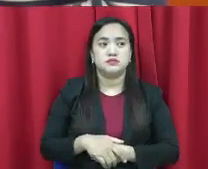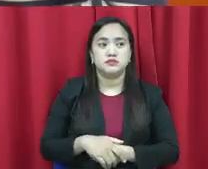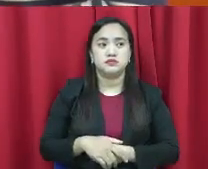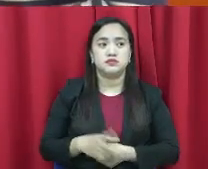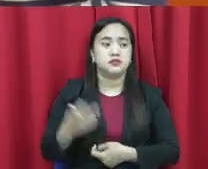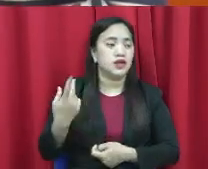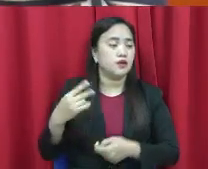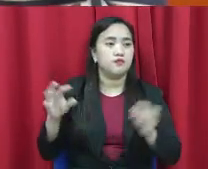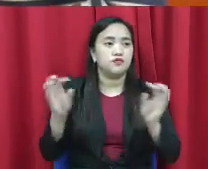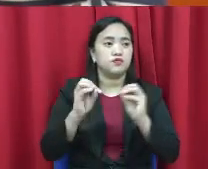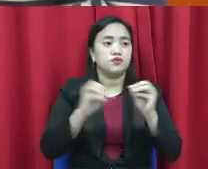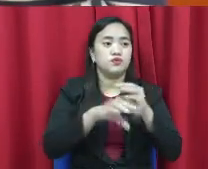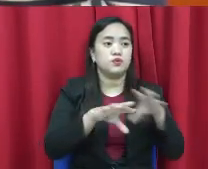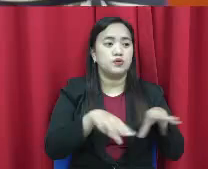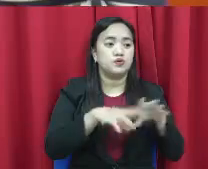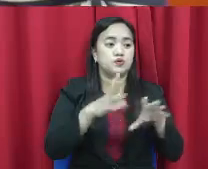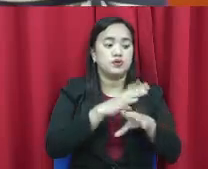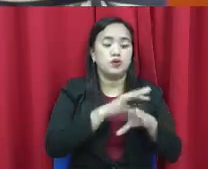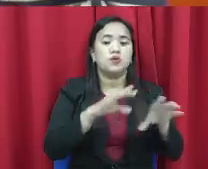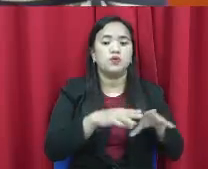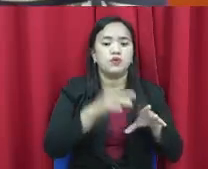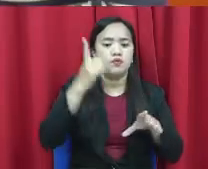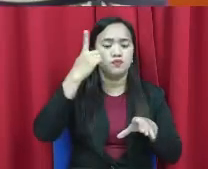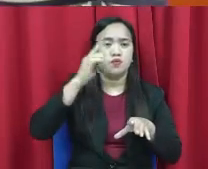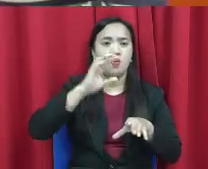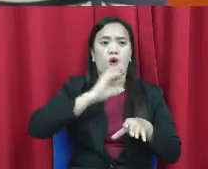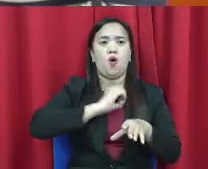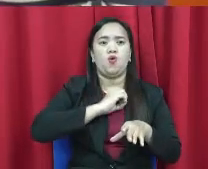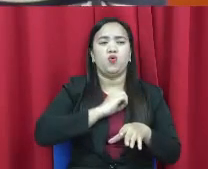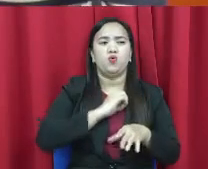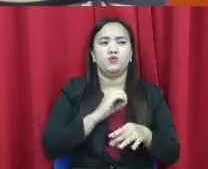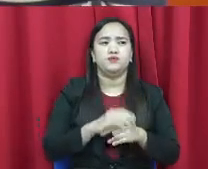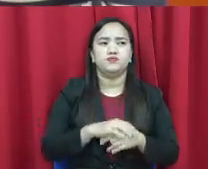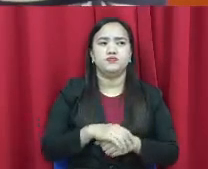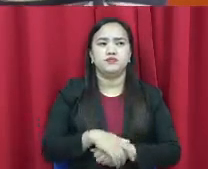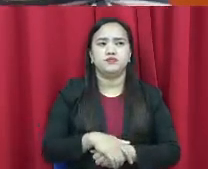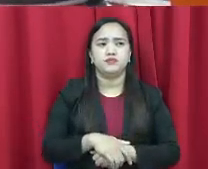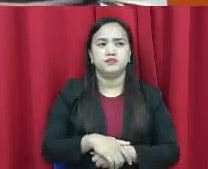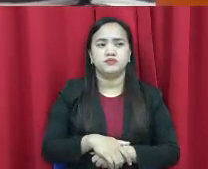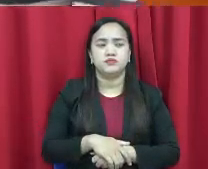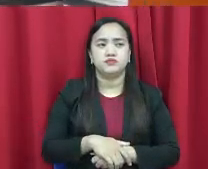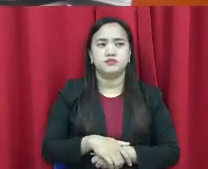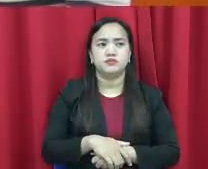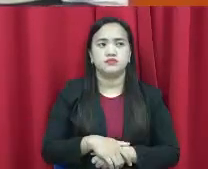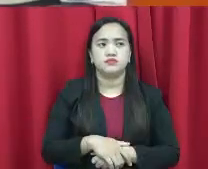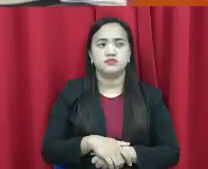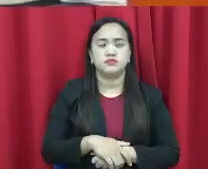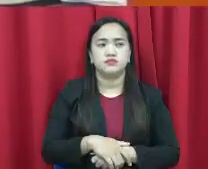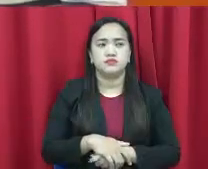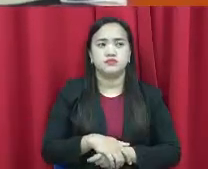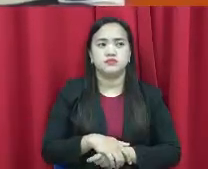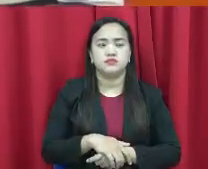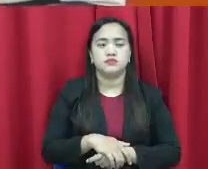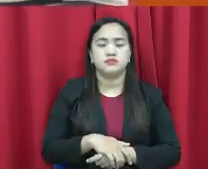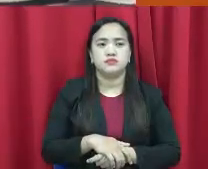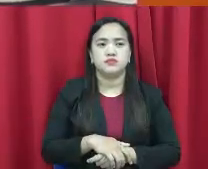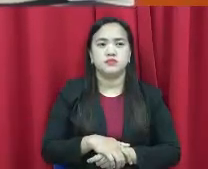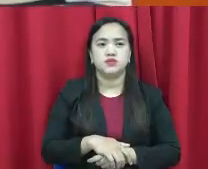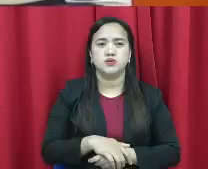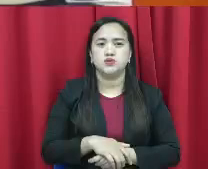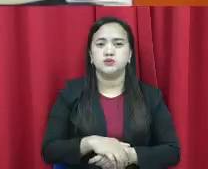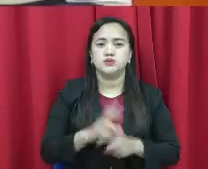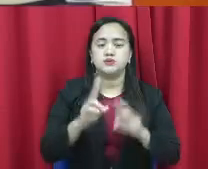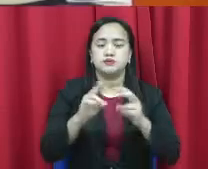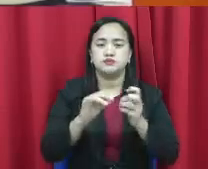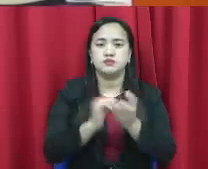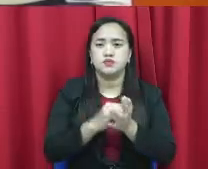walang trabaho at sila ang nagtatrabaho para sa apo nila pati anak nila galit pa yung anak kapag hindi nakapagbigay ng tulong ang